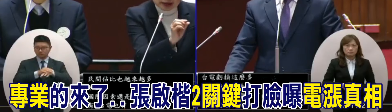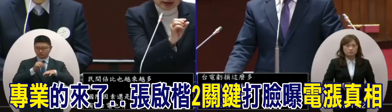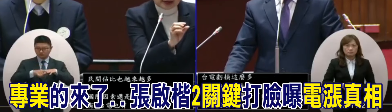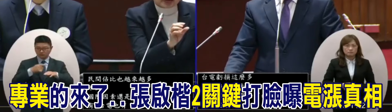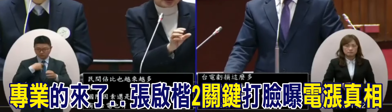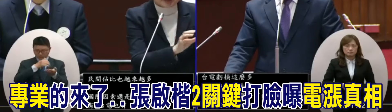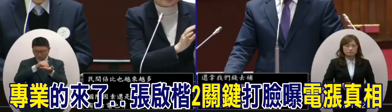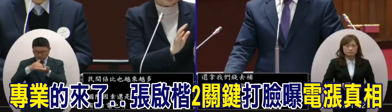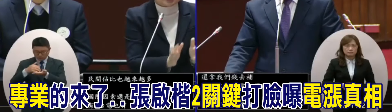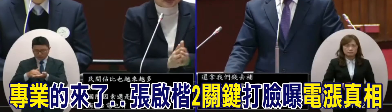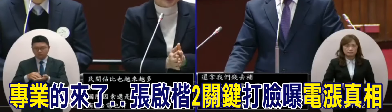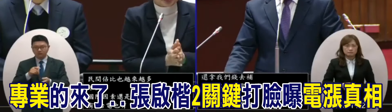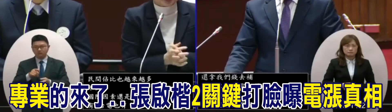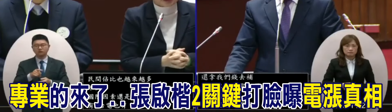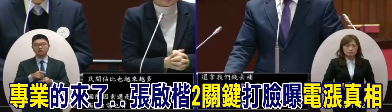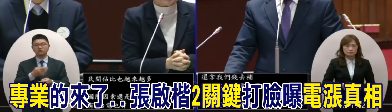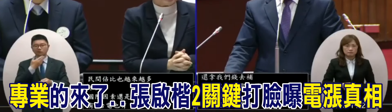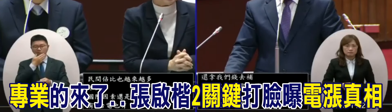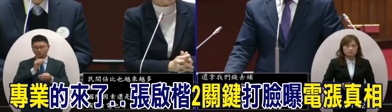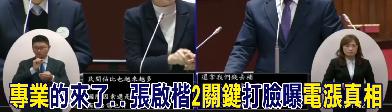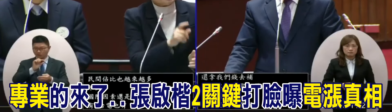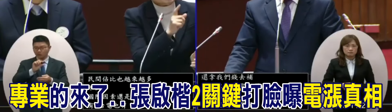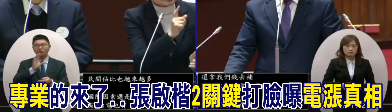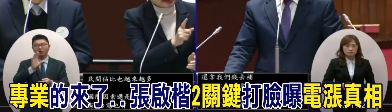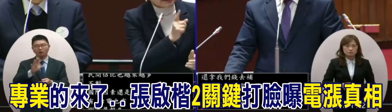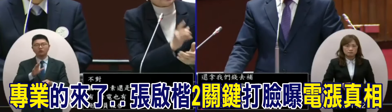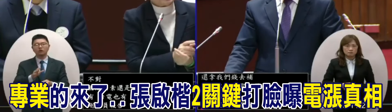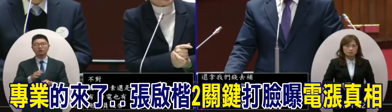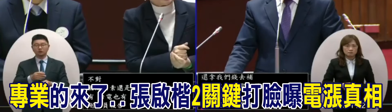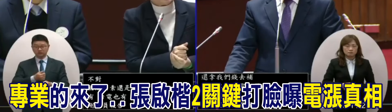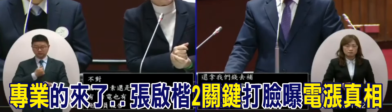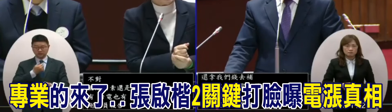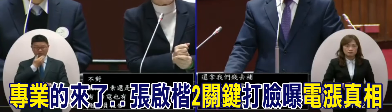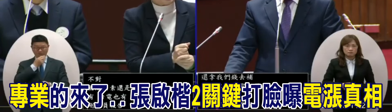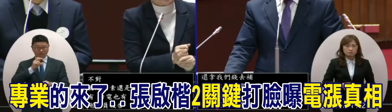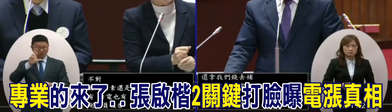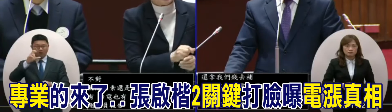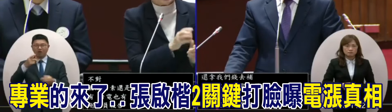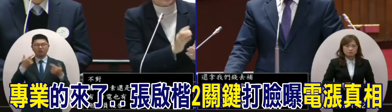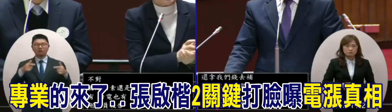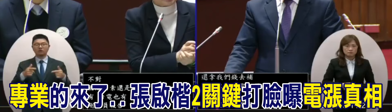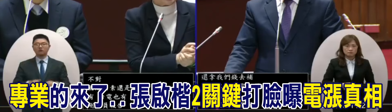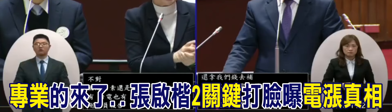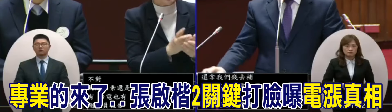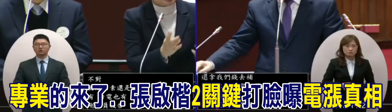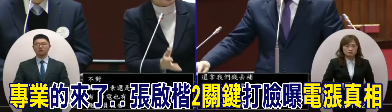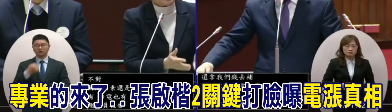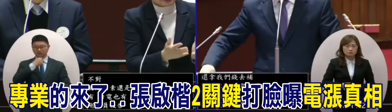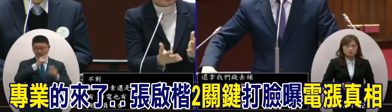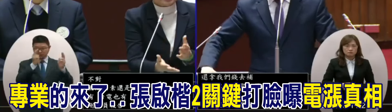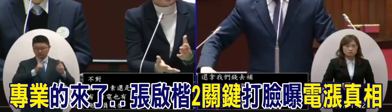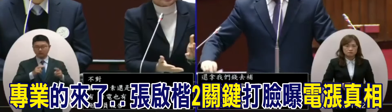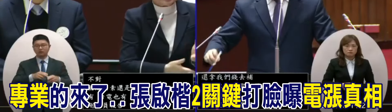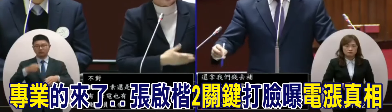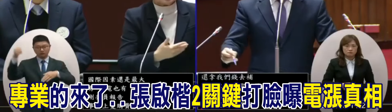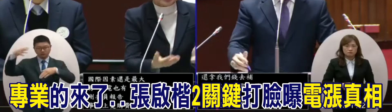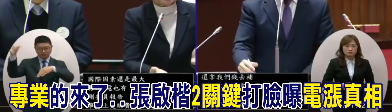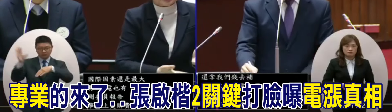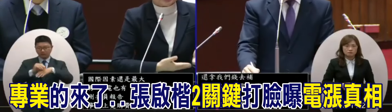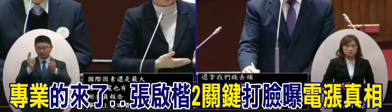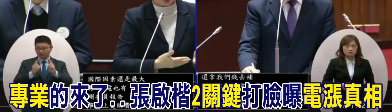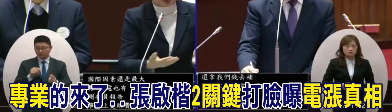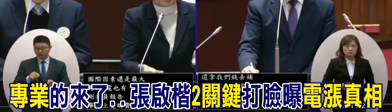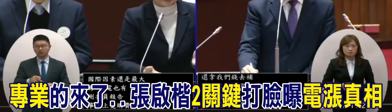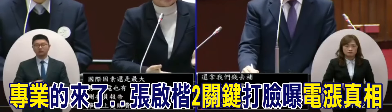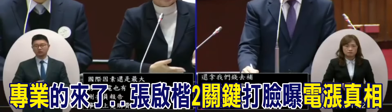它有一点利润，但是你不能说它是暴利。那台电自己发的太阳能的成本比较低，因为台电是用自